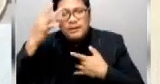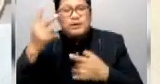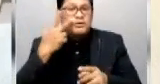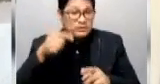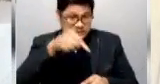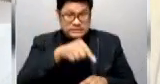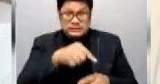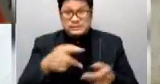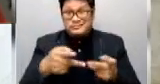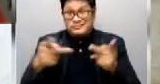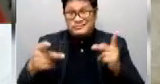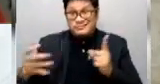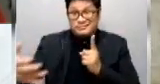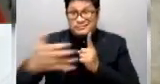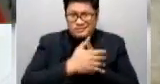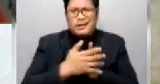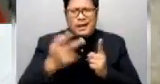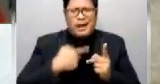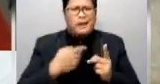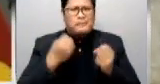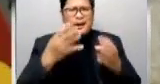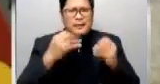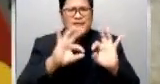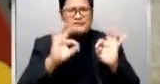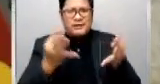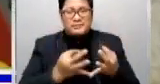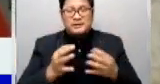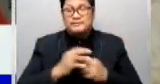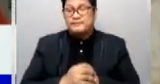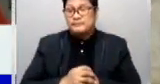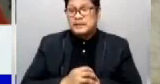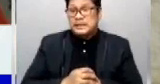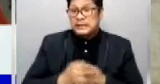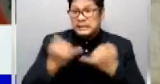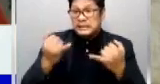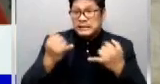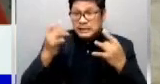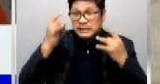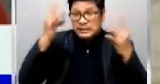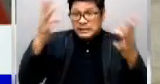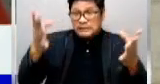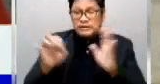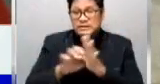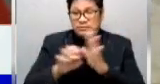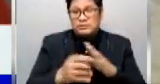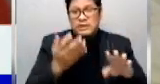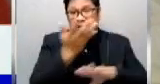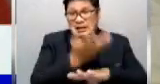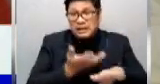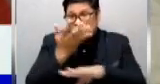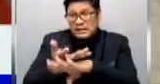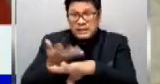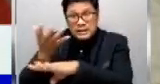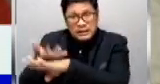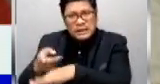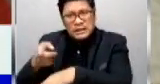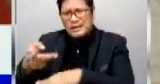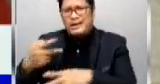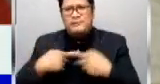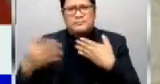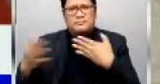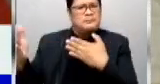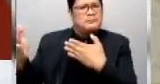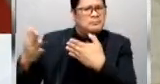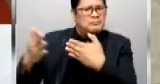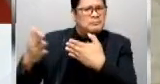pamilya yung mga nandun. Ang mga critical areas po namin, yung mga informal shelters po natin, dahil dikit-dikit po yung mga bahay. At halos